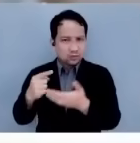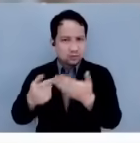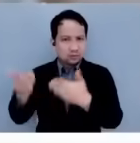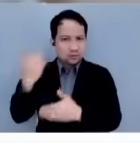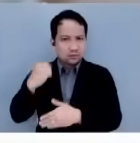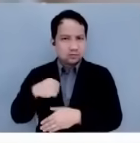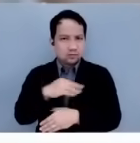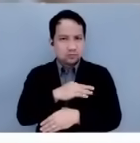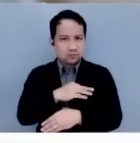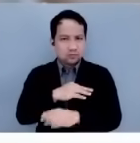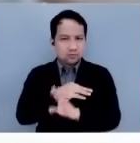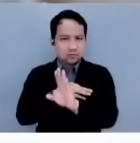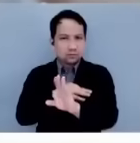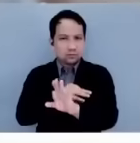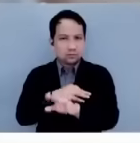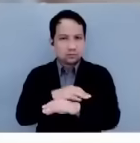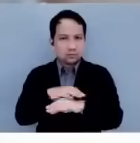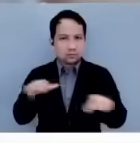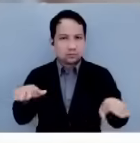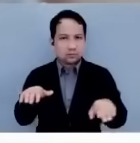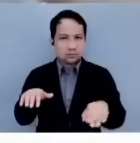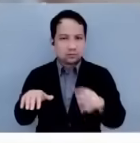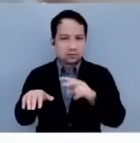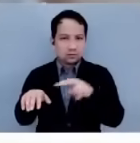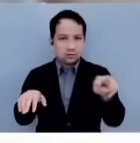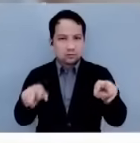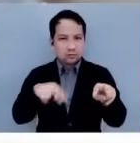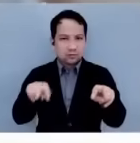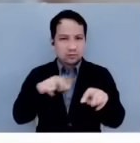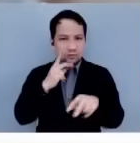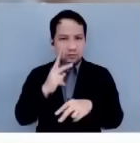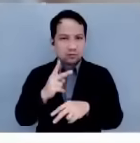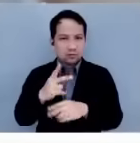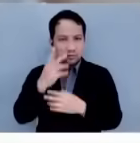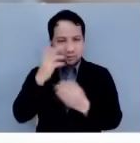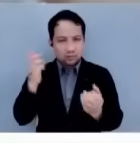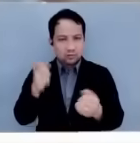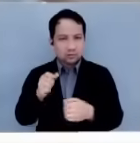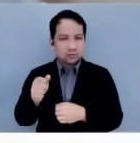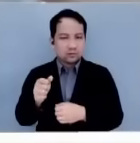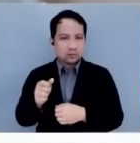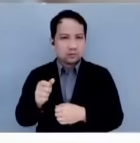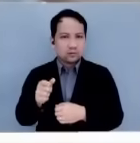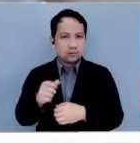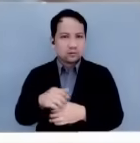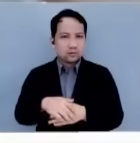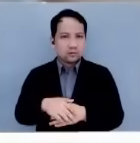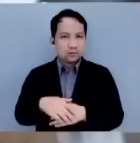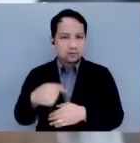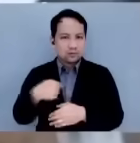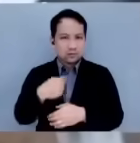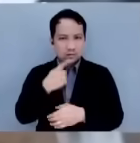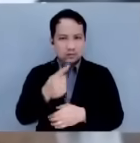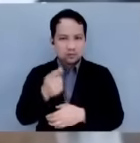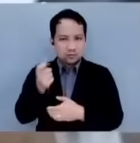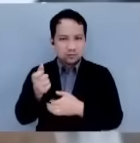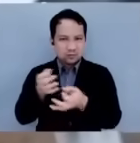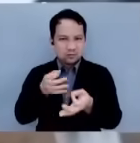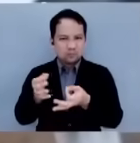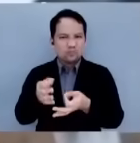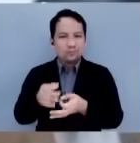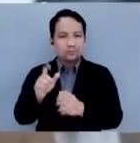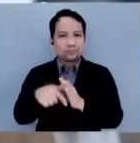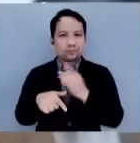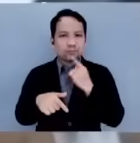tauhan Alam mo naita mo naman kung ako gagalit dito sa kalokohan nila ako lang I'm just trying to explain maya-maya